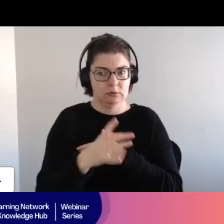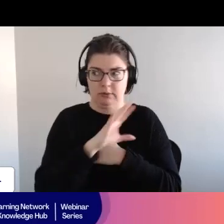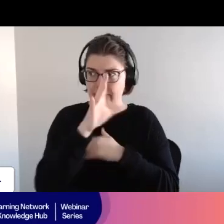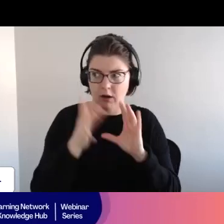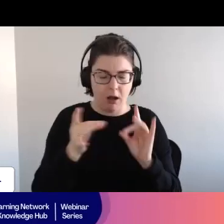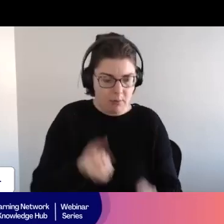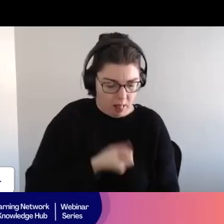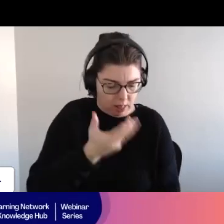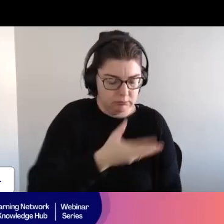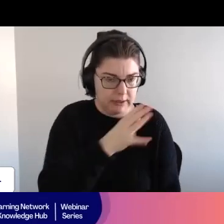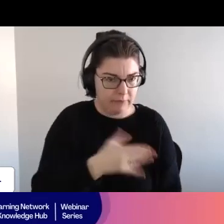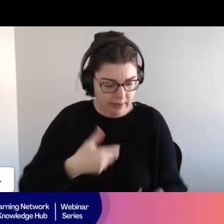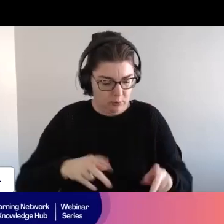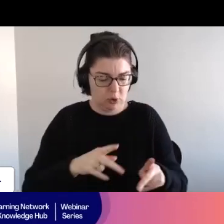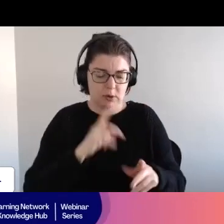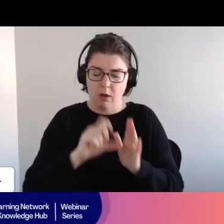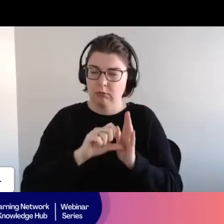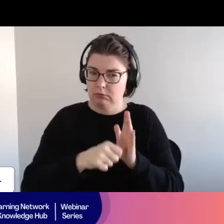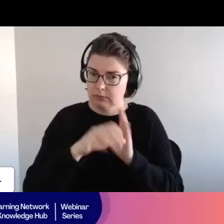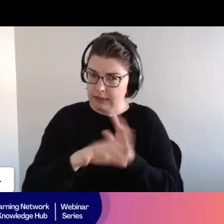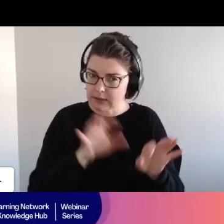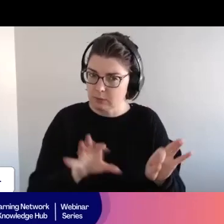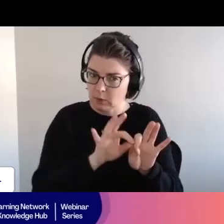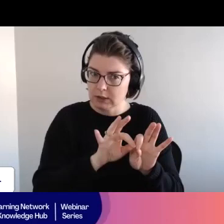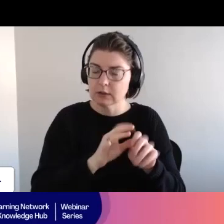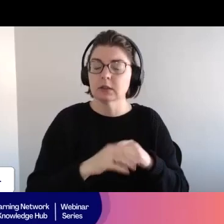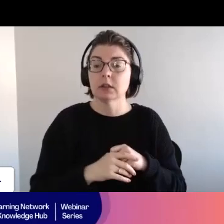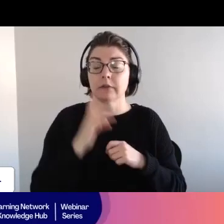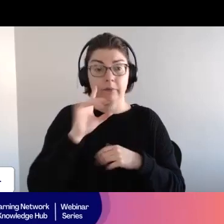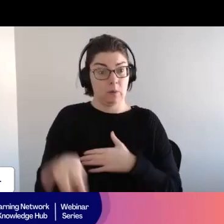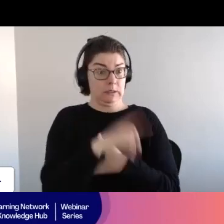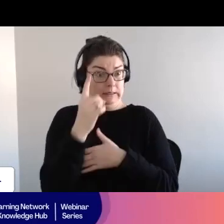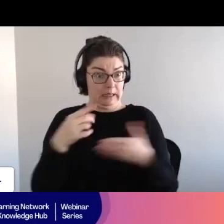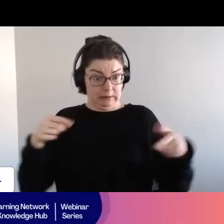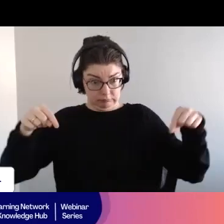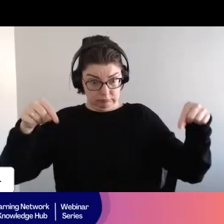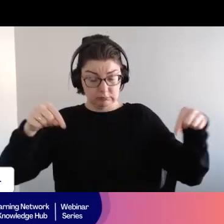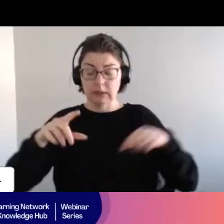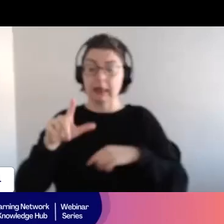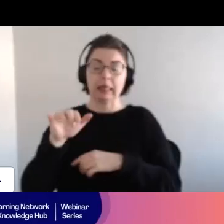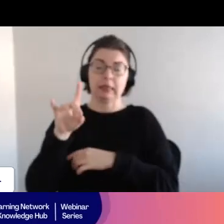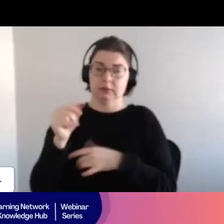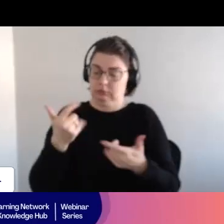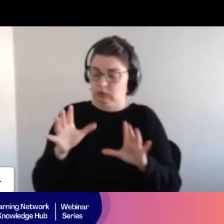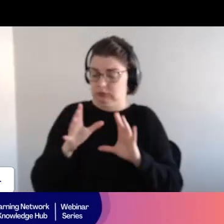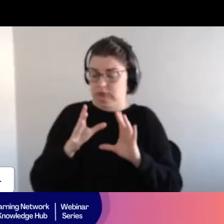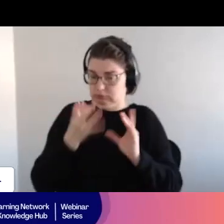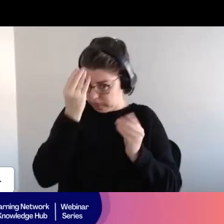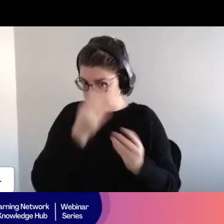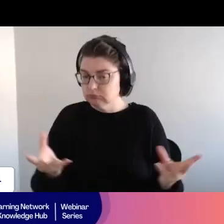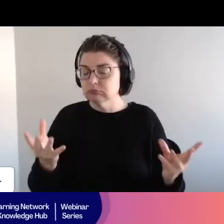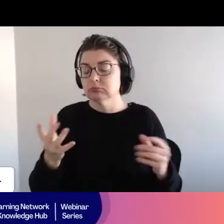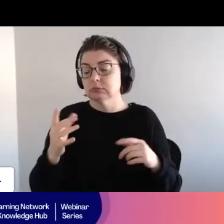ou de voir et bien je pense que c'est la même chose pour aujourd'hui comme Linda l'a déjà